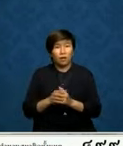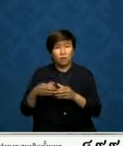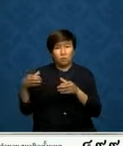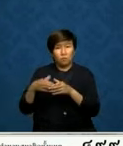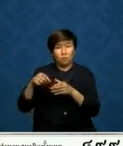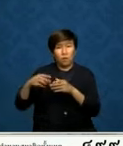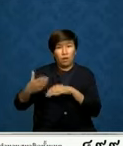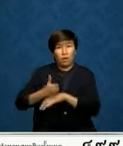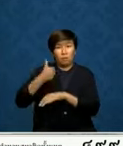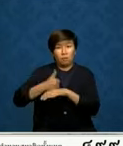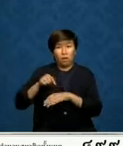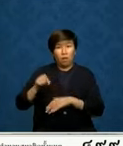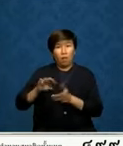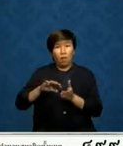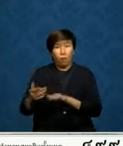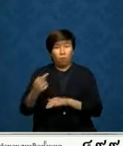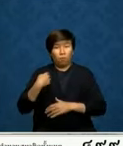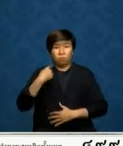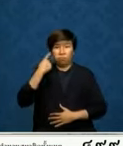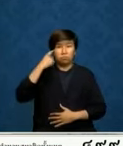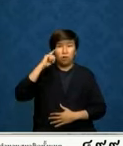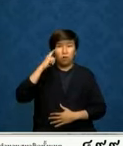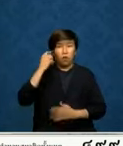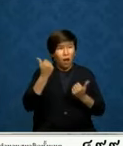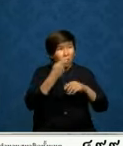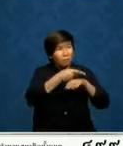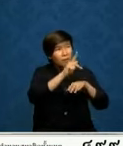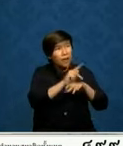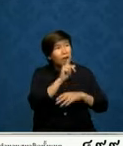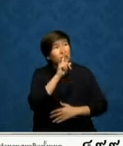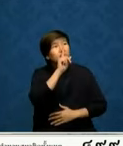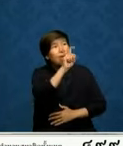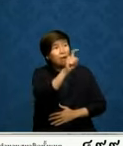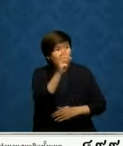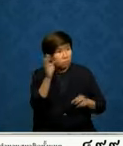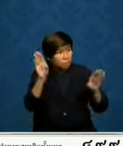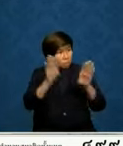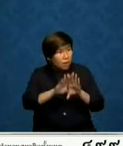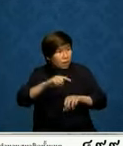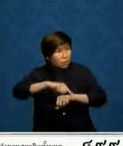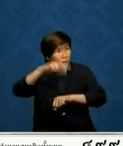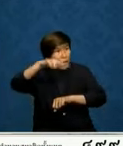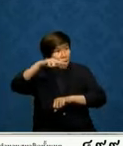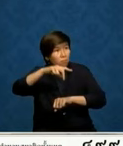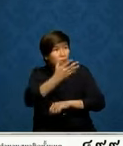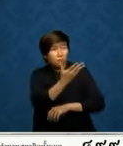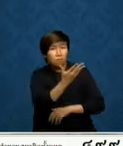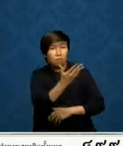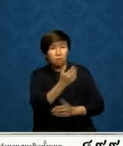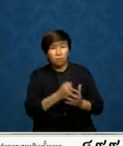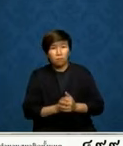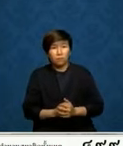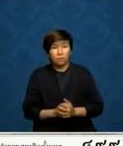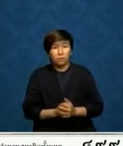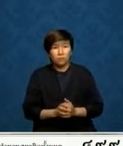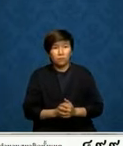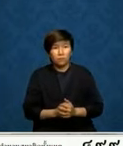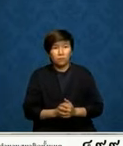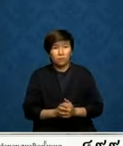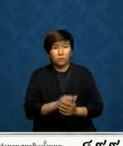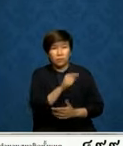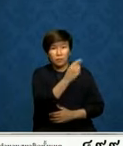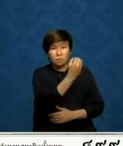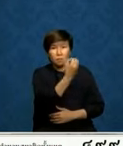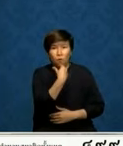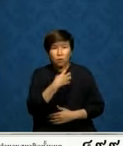ไม่รู้นะครับแต่ผมอยากจะได้ยินคำมั่นจากท่านประธานว่าจะไม่มีการปิดประชุมใดๆเกิดขึ้นในวันนี้เป็นทั้งสิ้นเว้น